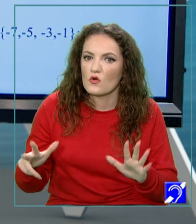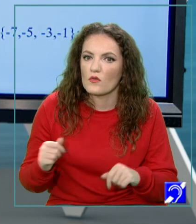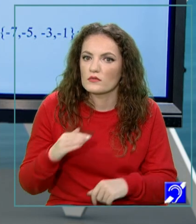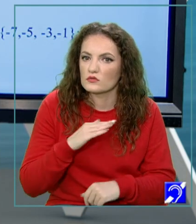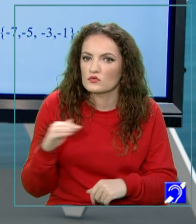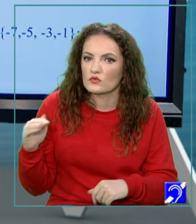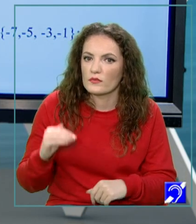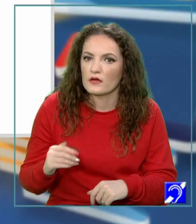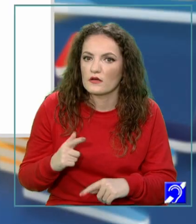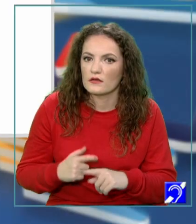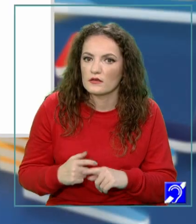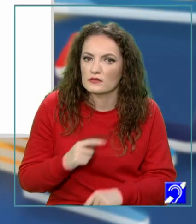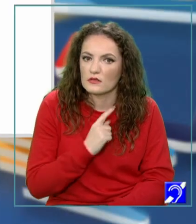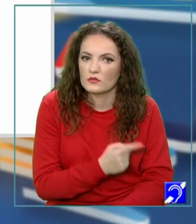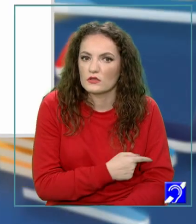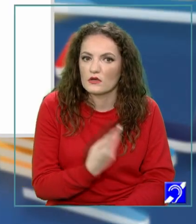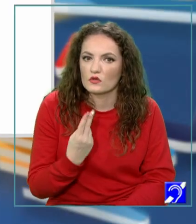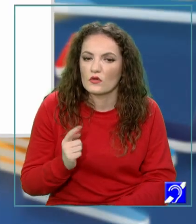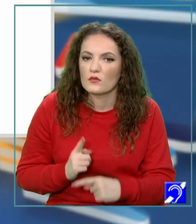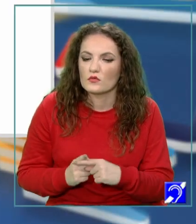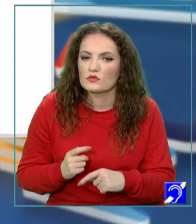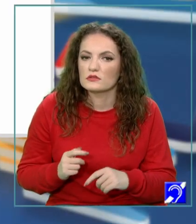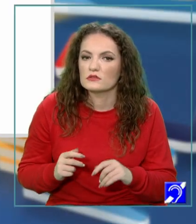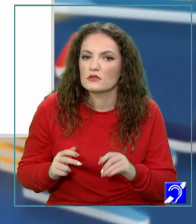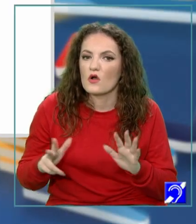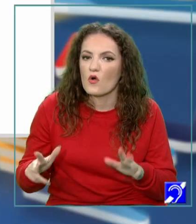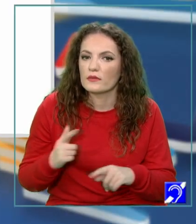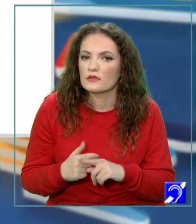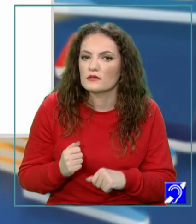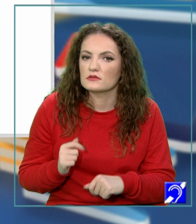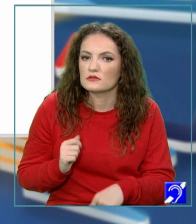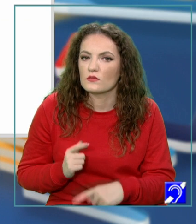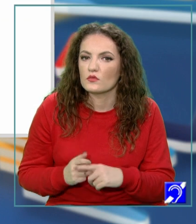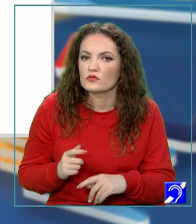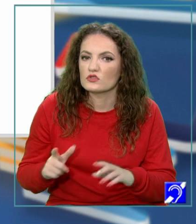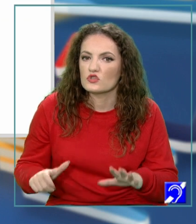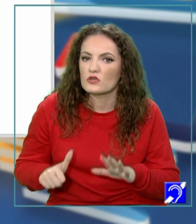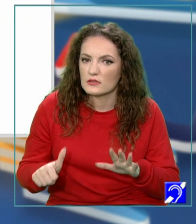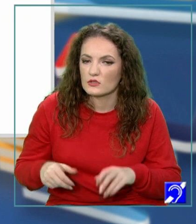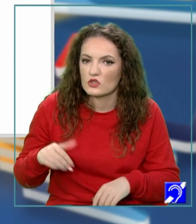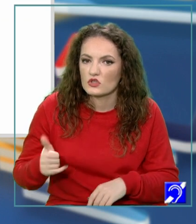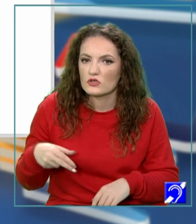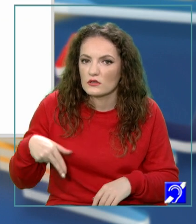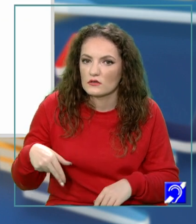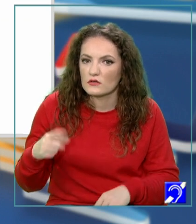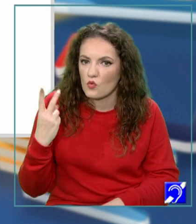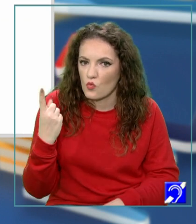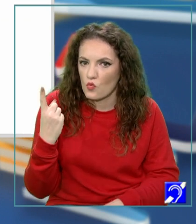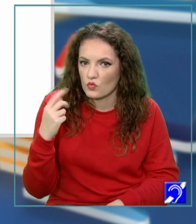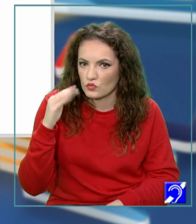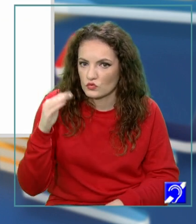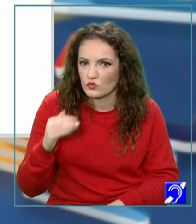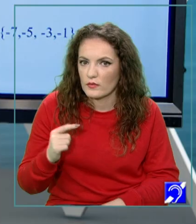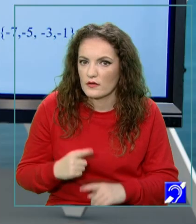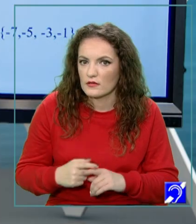plus 8x plus 16 și N de forma 1 supra x plus 4. Îmi cere valorile întregi ale lui x pentru care M plus